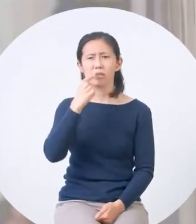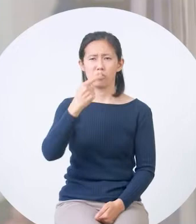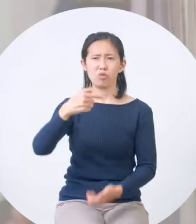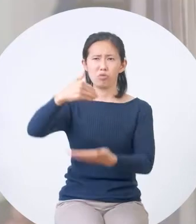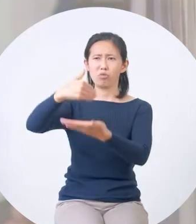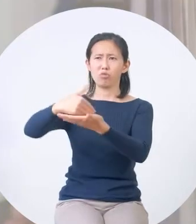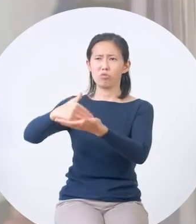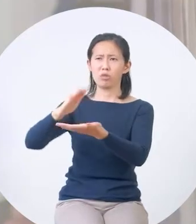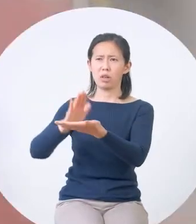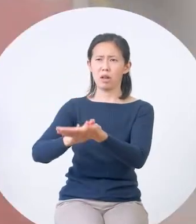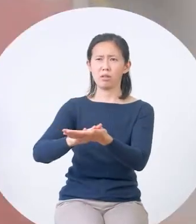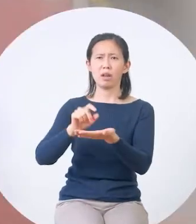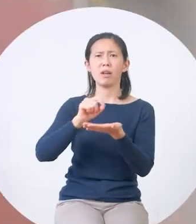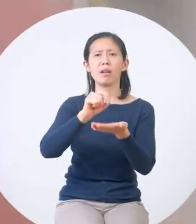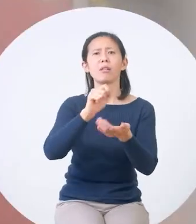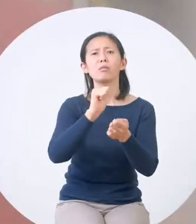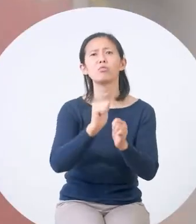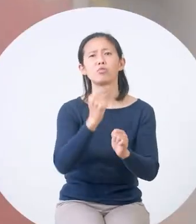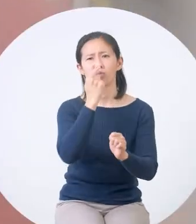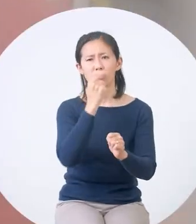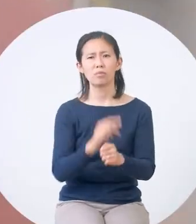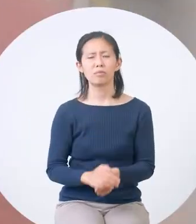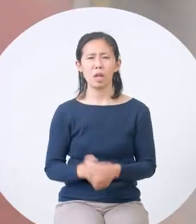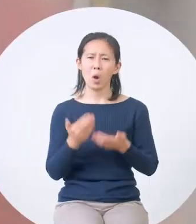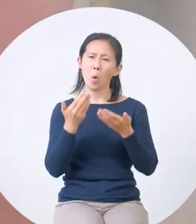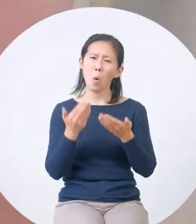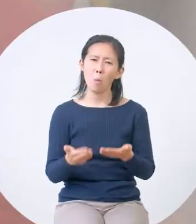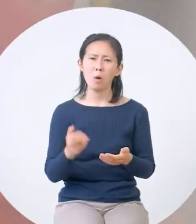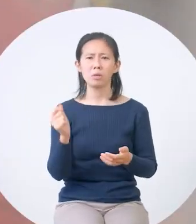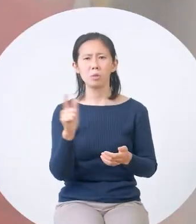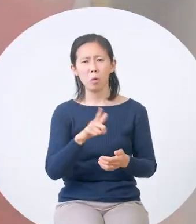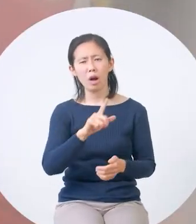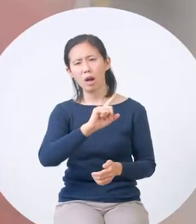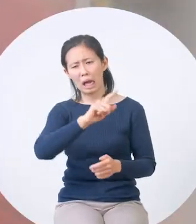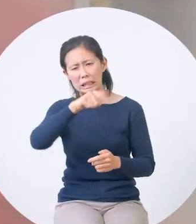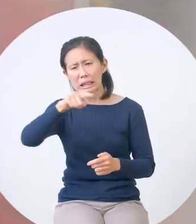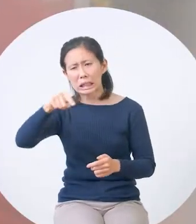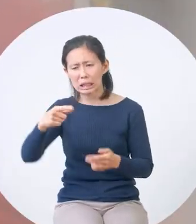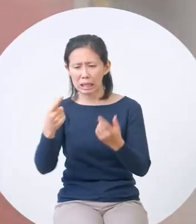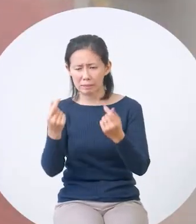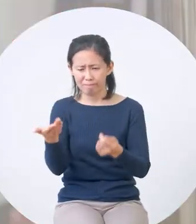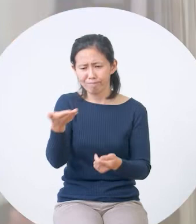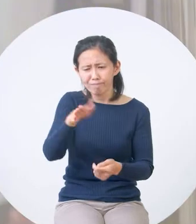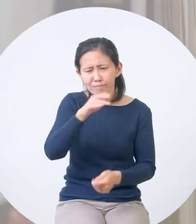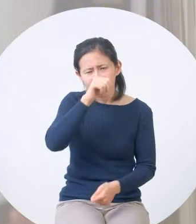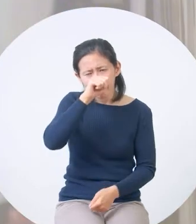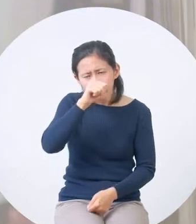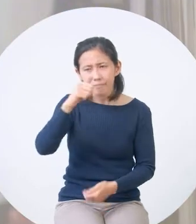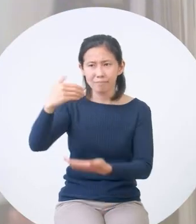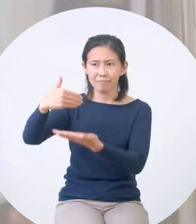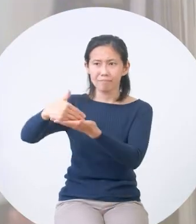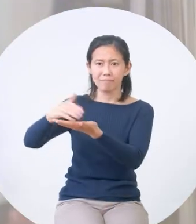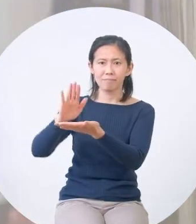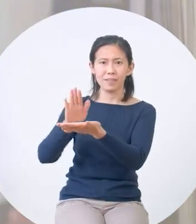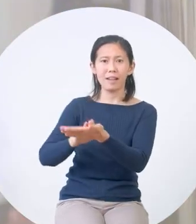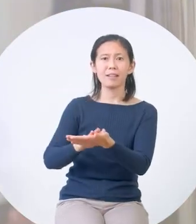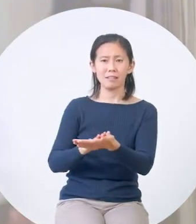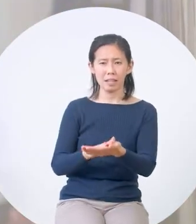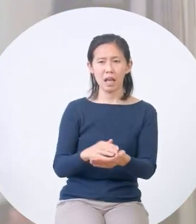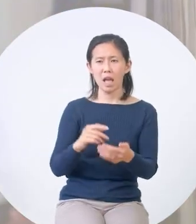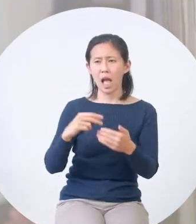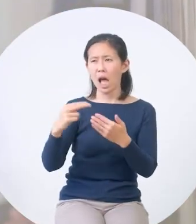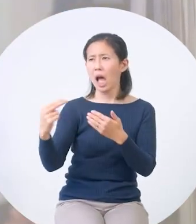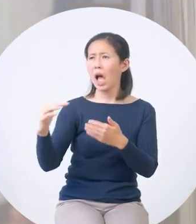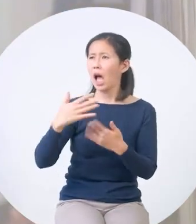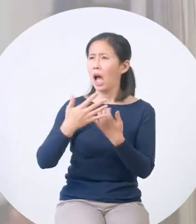言っていました。そういう重いものとかギザギザがついているものがいいというふうに言っていました。外見ではストーマーの人